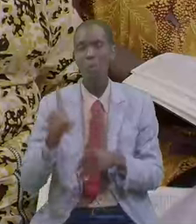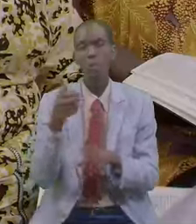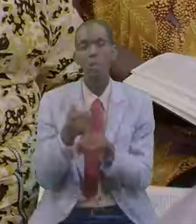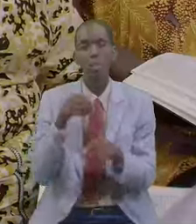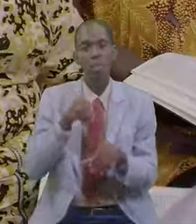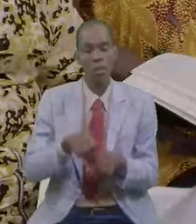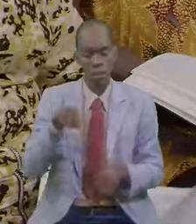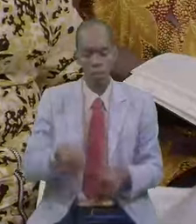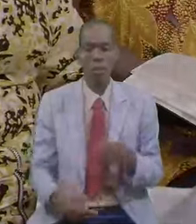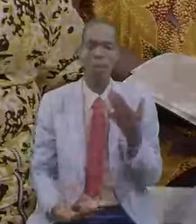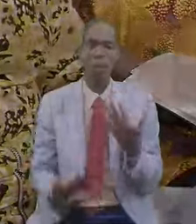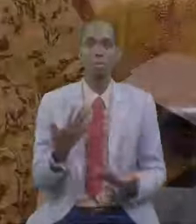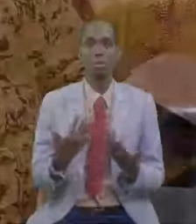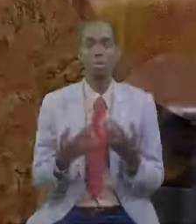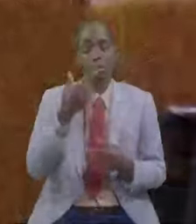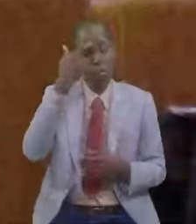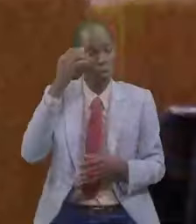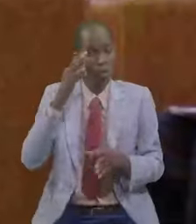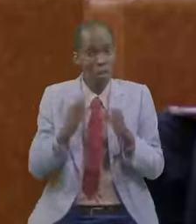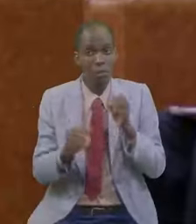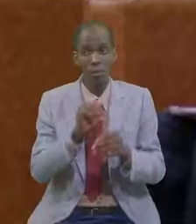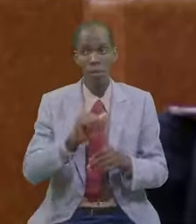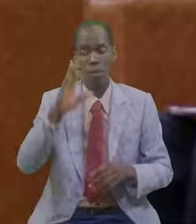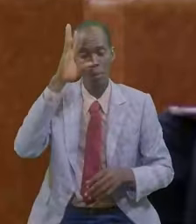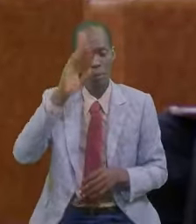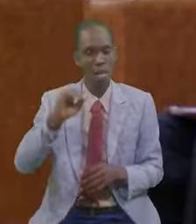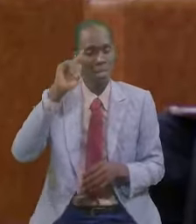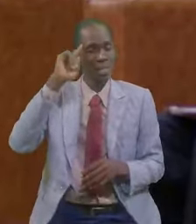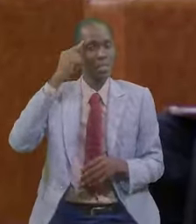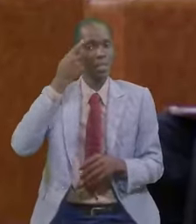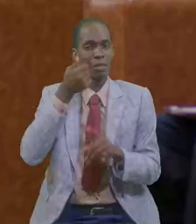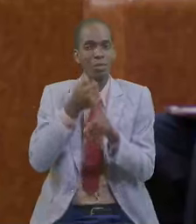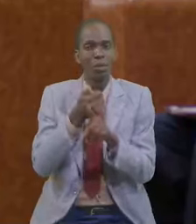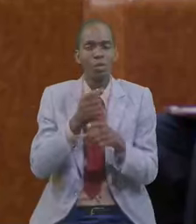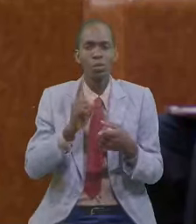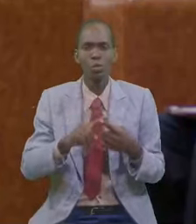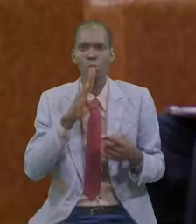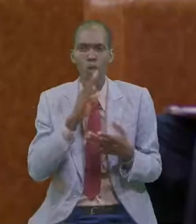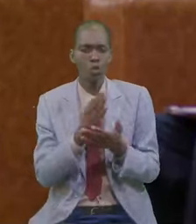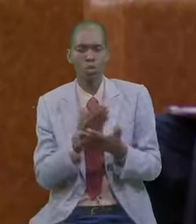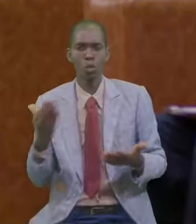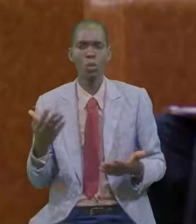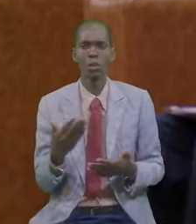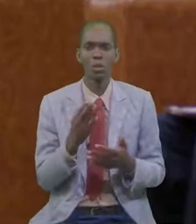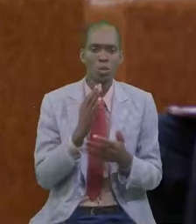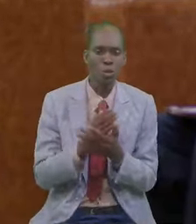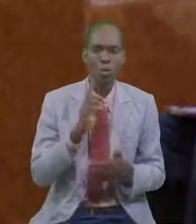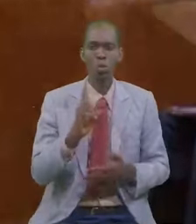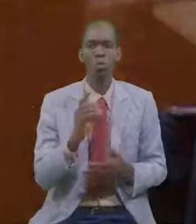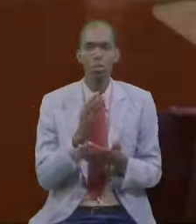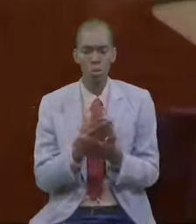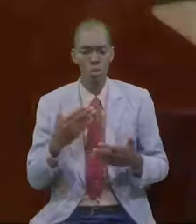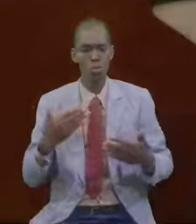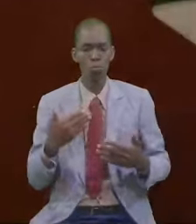il croyait être en route pour le ciel et il atterrit en enfer. Si quelqu'un croit être quelque chose,